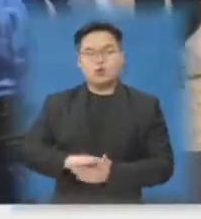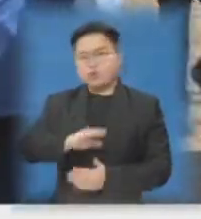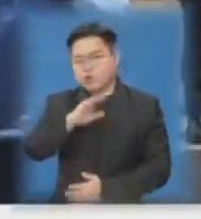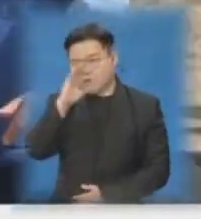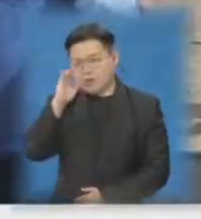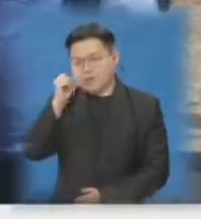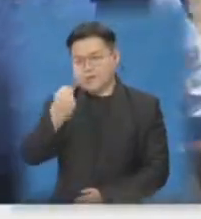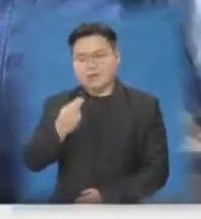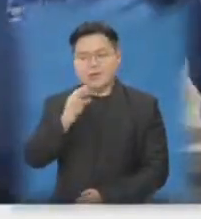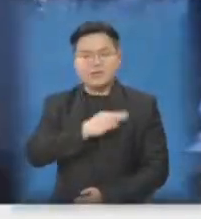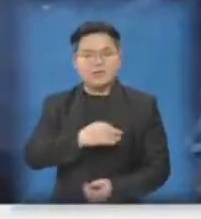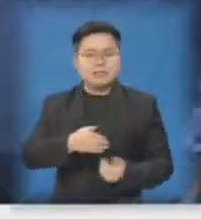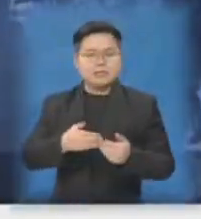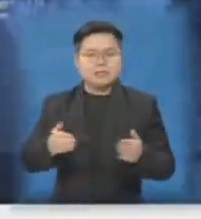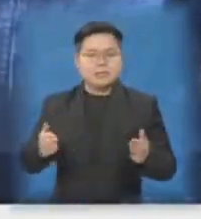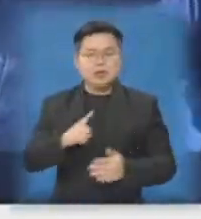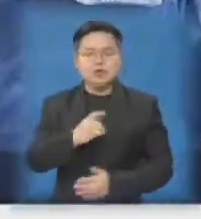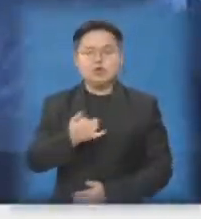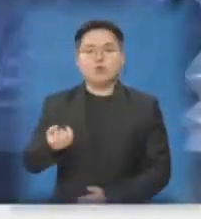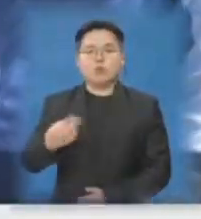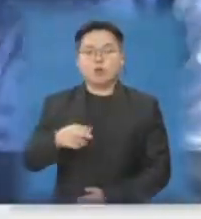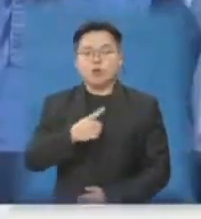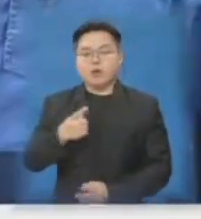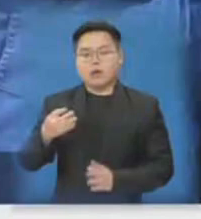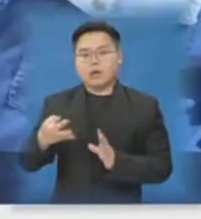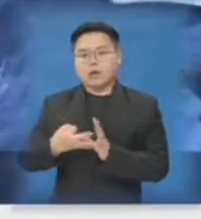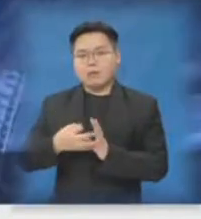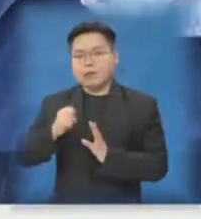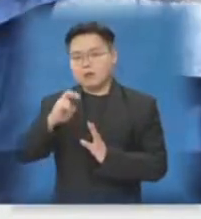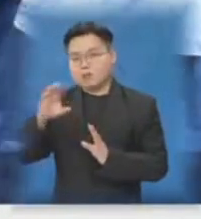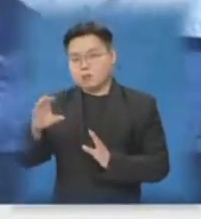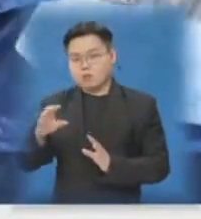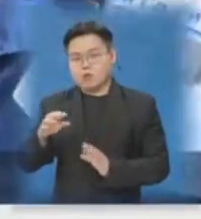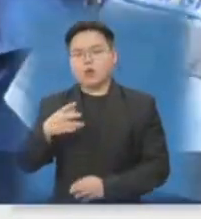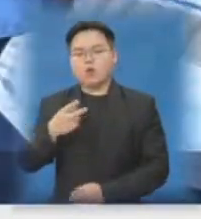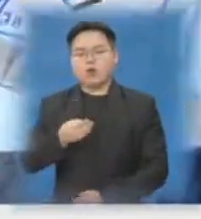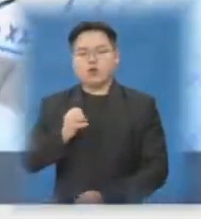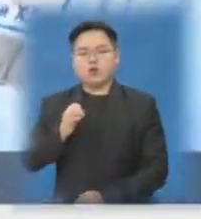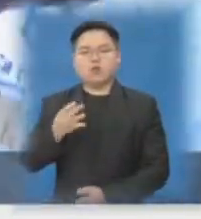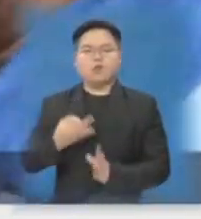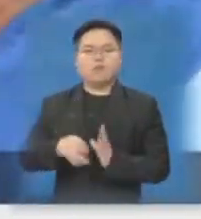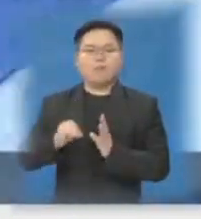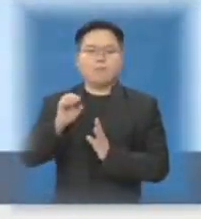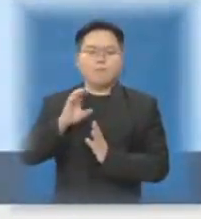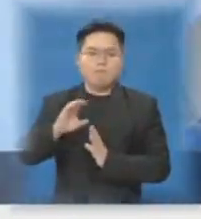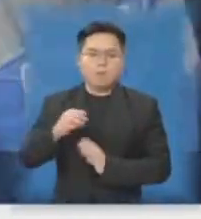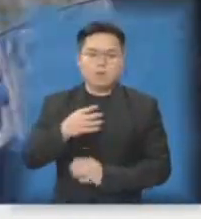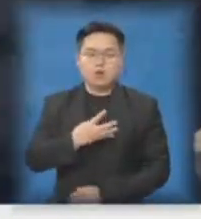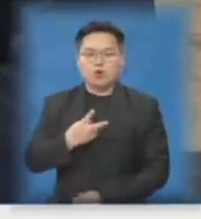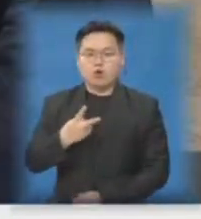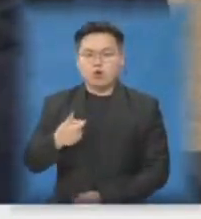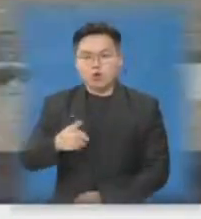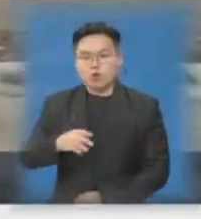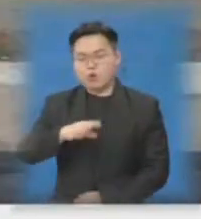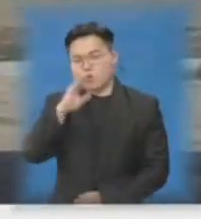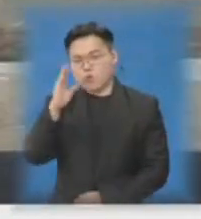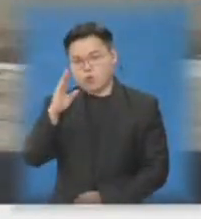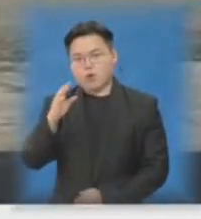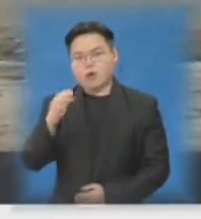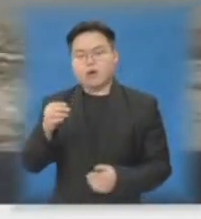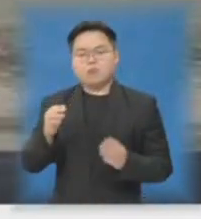орсноор 100 118 аж ахуй нэгж, төсөвт 70 байгууллага, 421 нийтийн болон амьны орон сууц Дулааны эрчим хүч